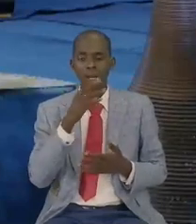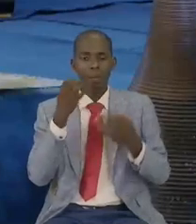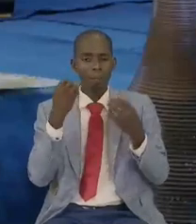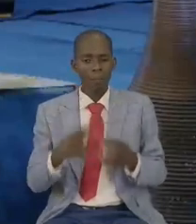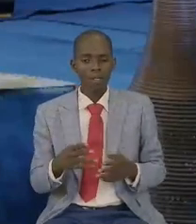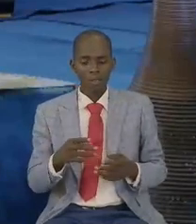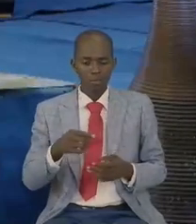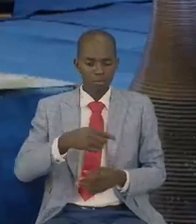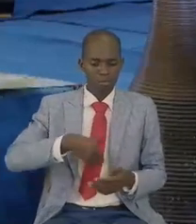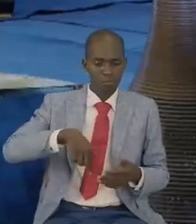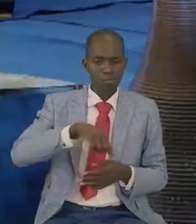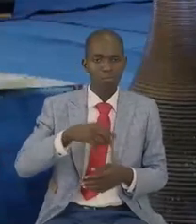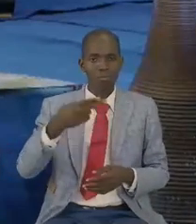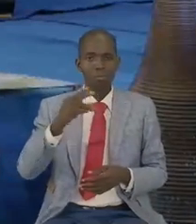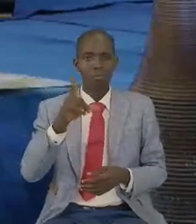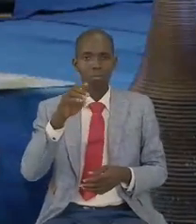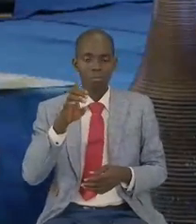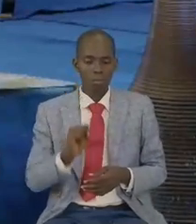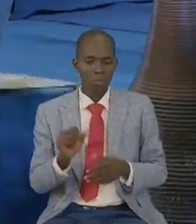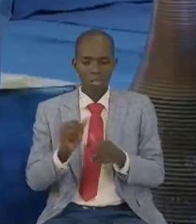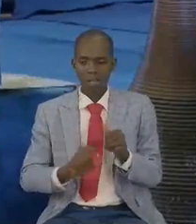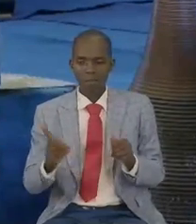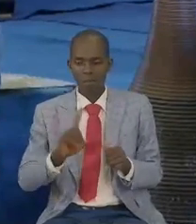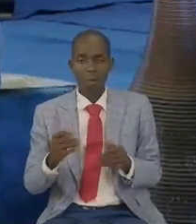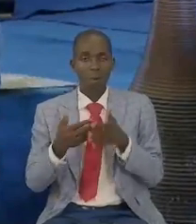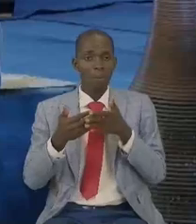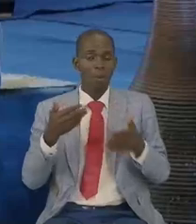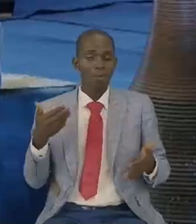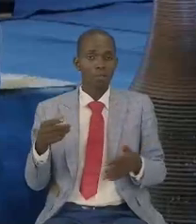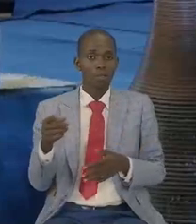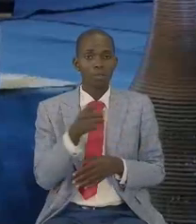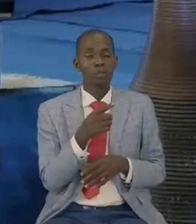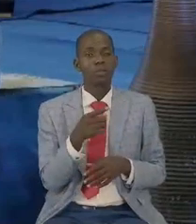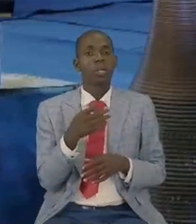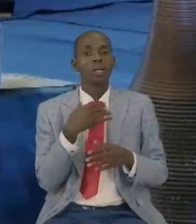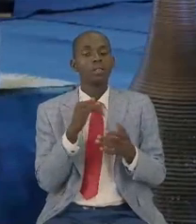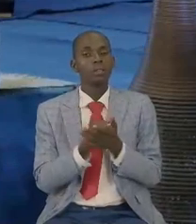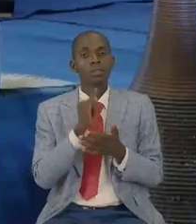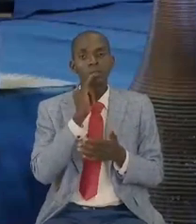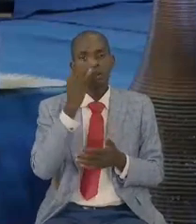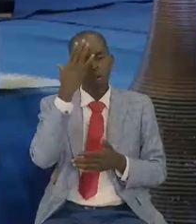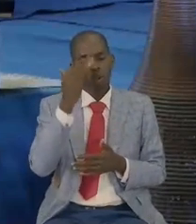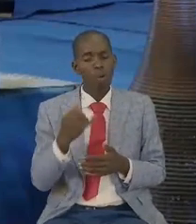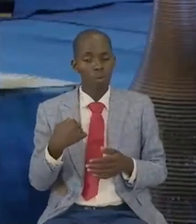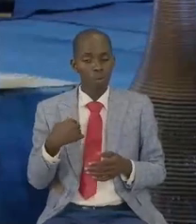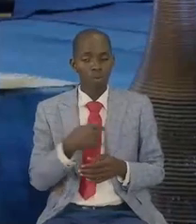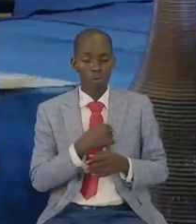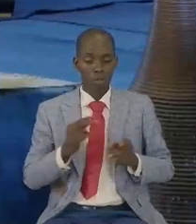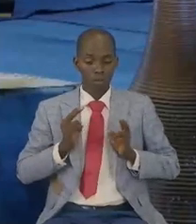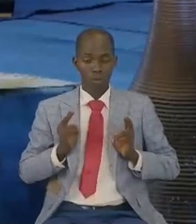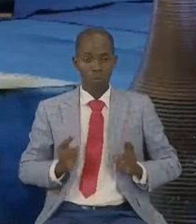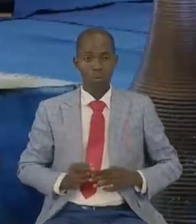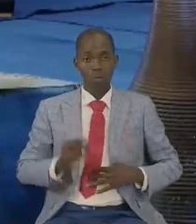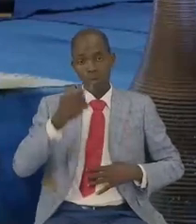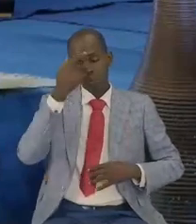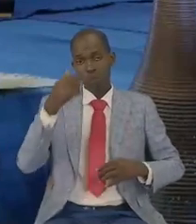fausses chaque jour sur le chemin devant toute personne. Voilà pourquoi nous, êtres humains,